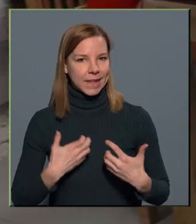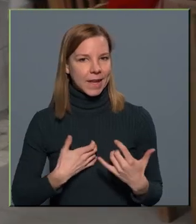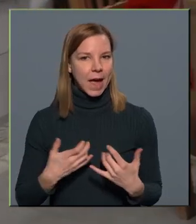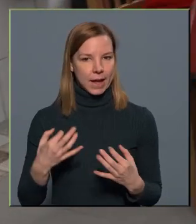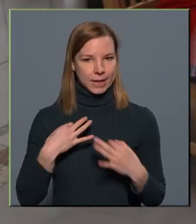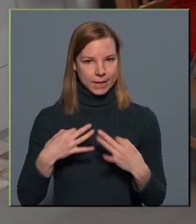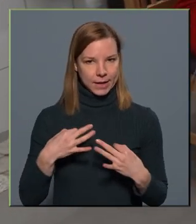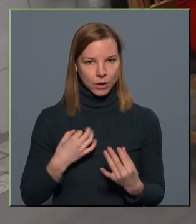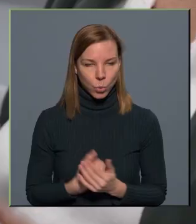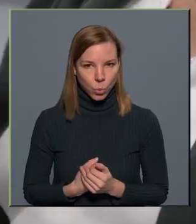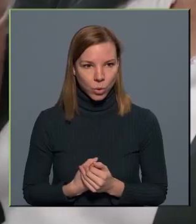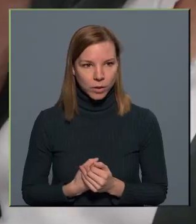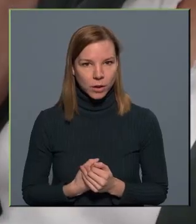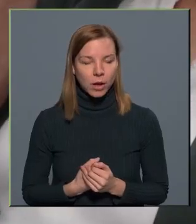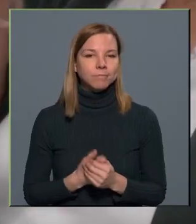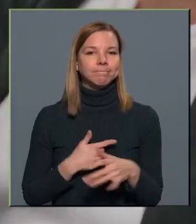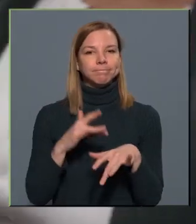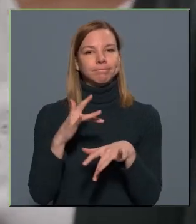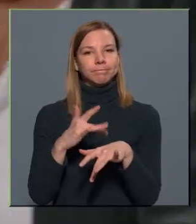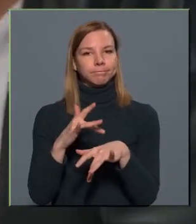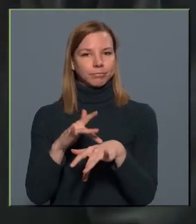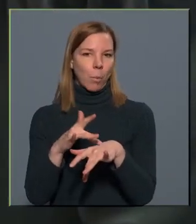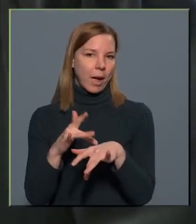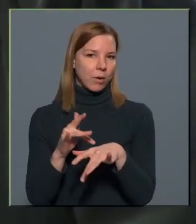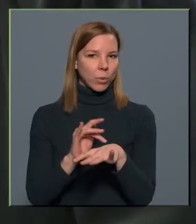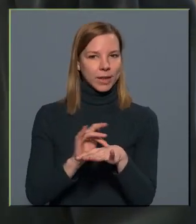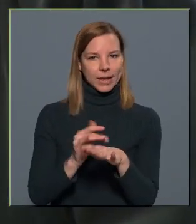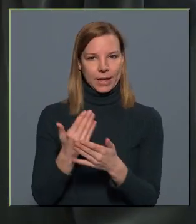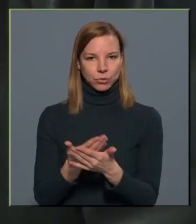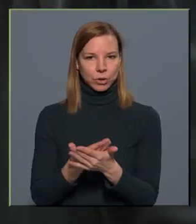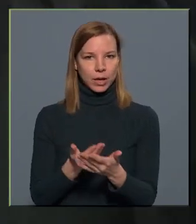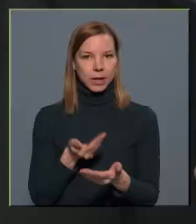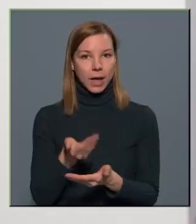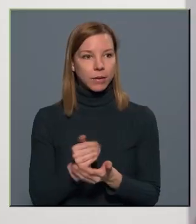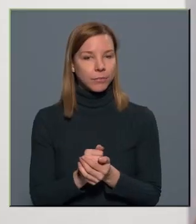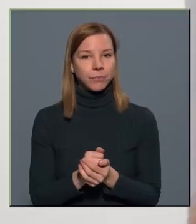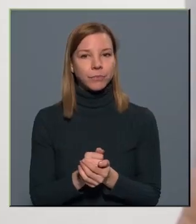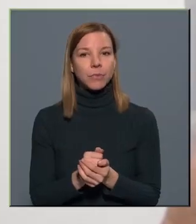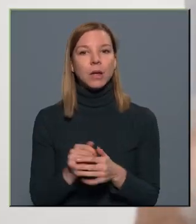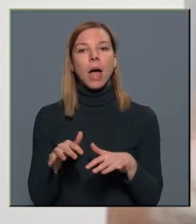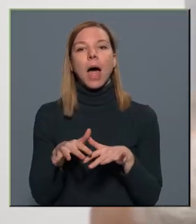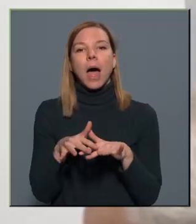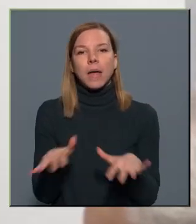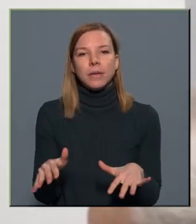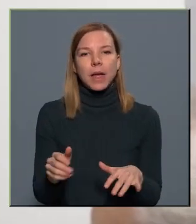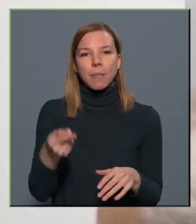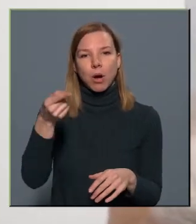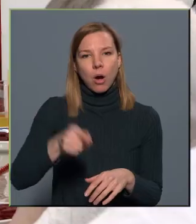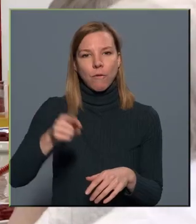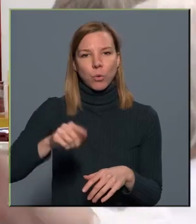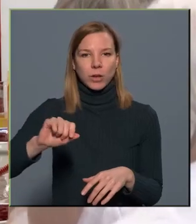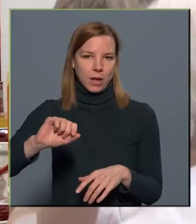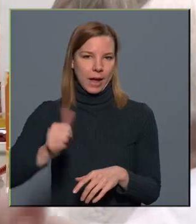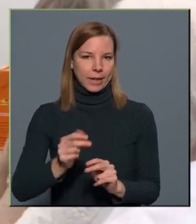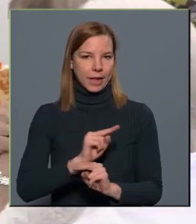azért igyekszünk színesebbé tenni. Ezen kívül átlagban havonta egyszer van